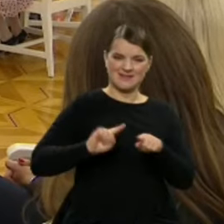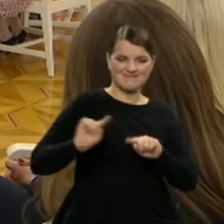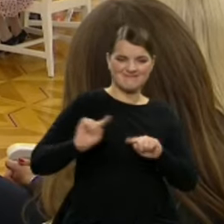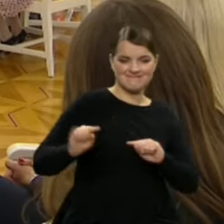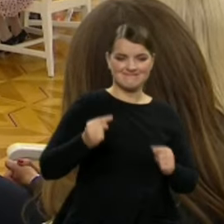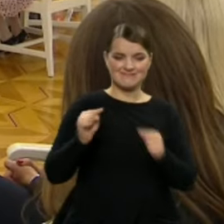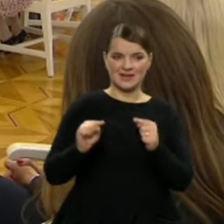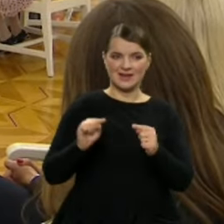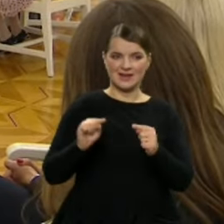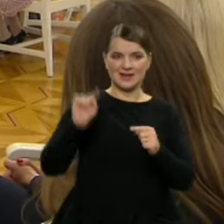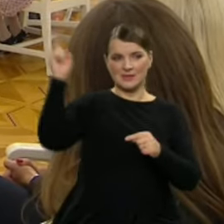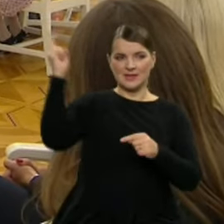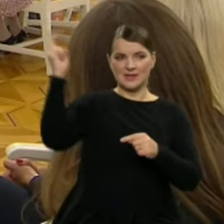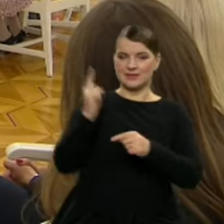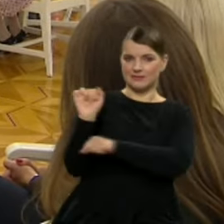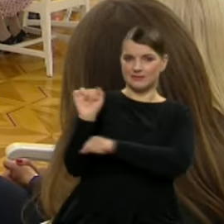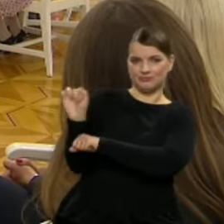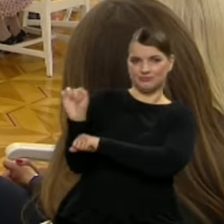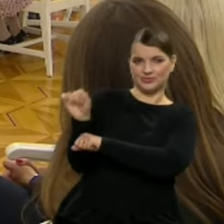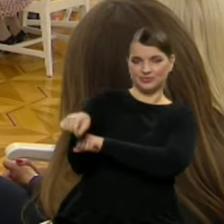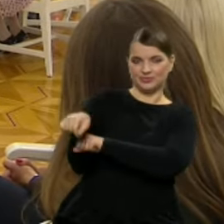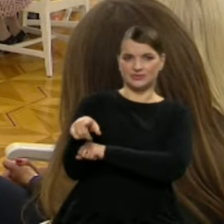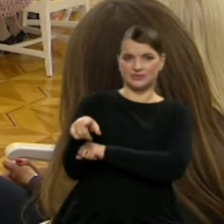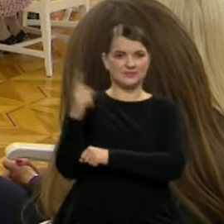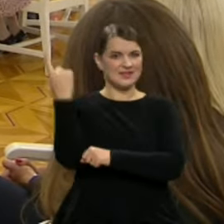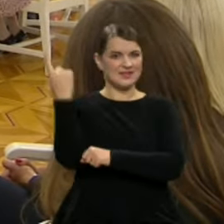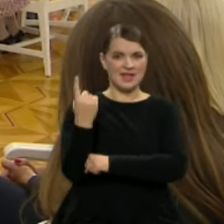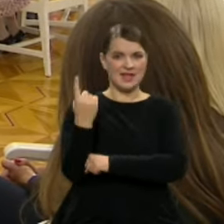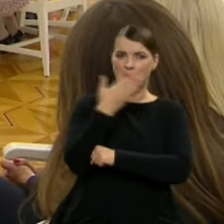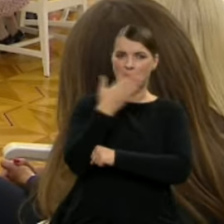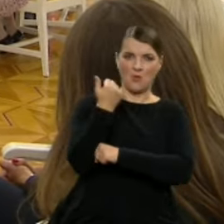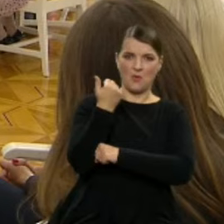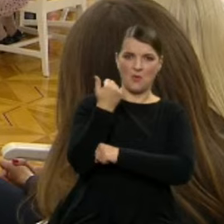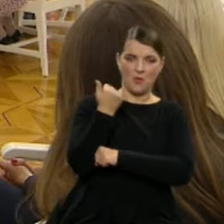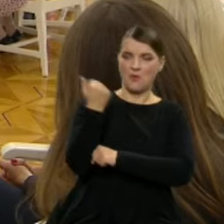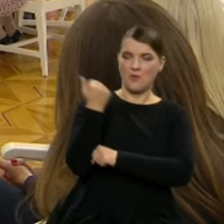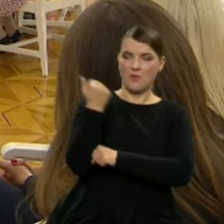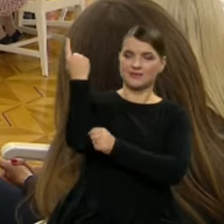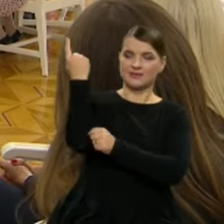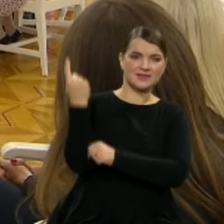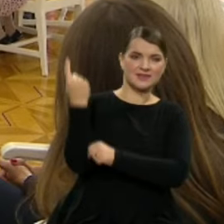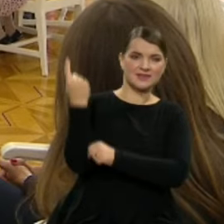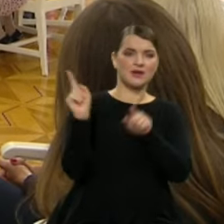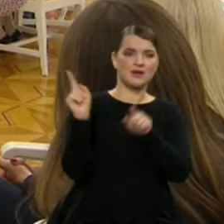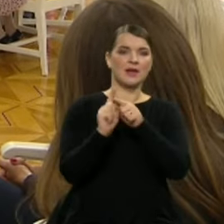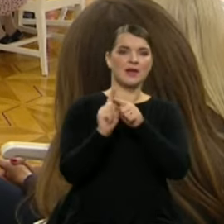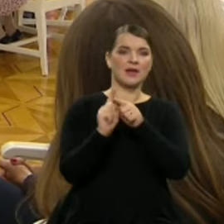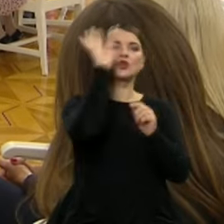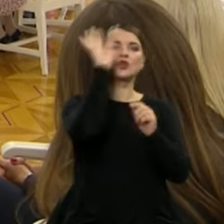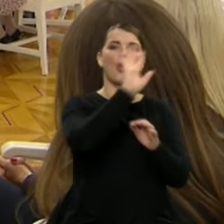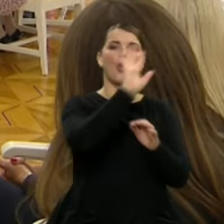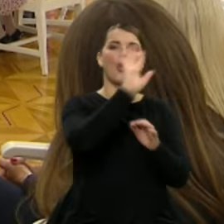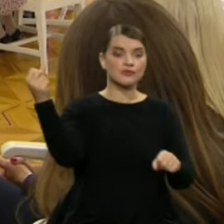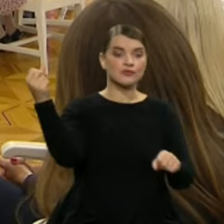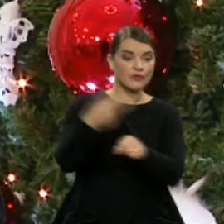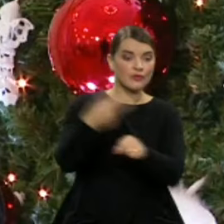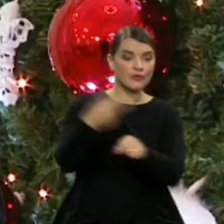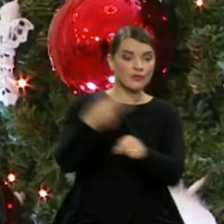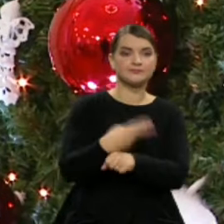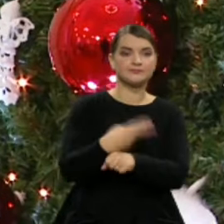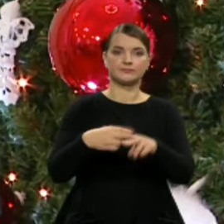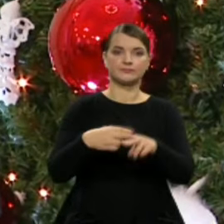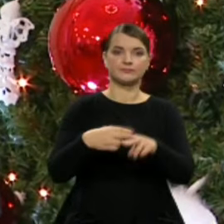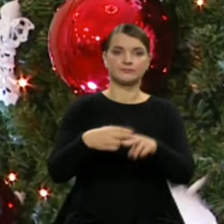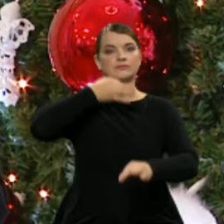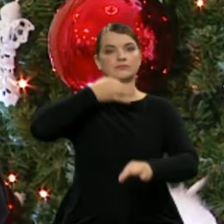jį ignoruoti, arba suvokti kaip tą, kuris išvarė iš rojaus, ir todėl yra atsakingas